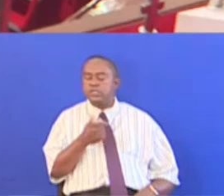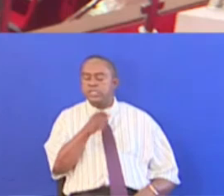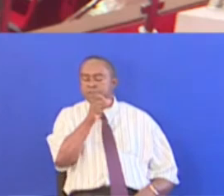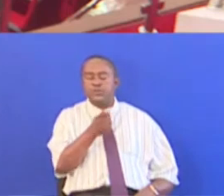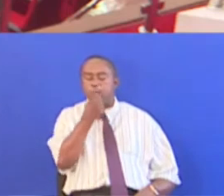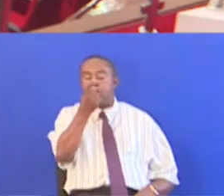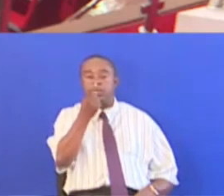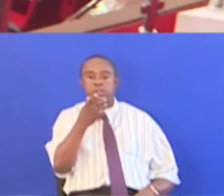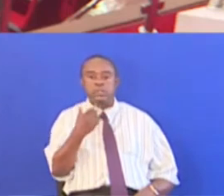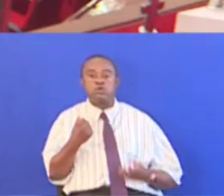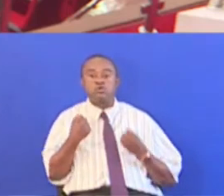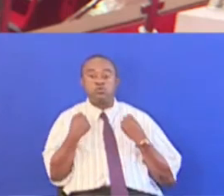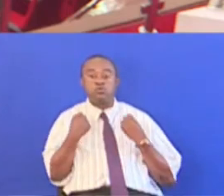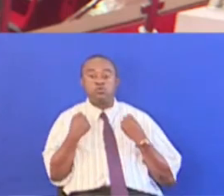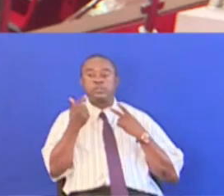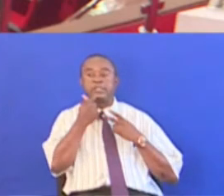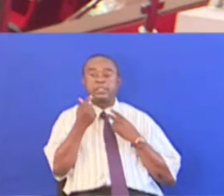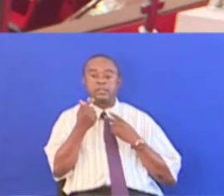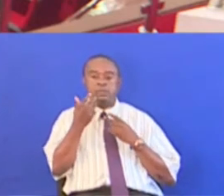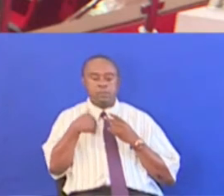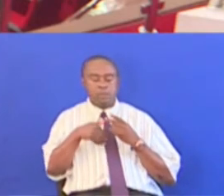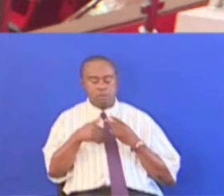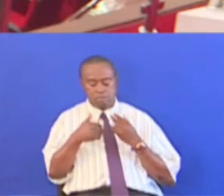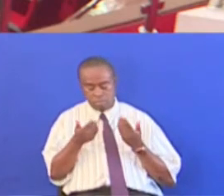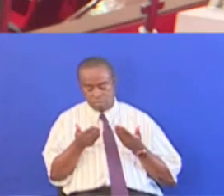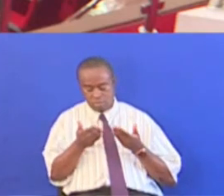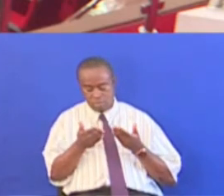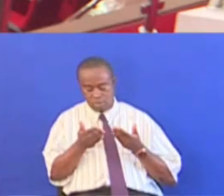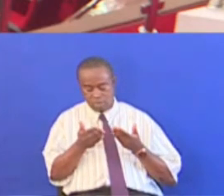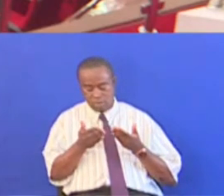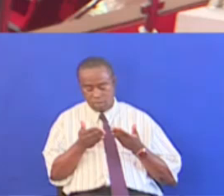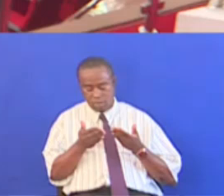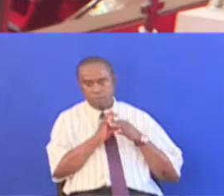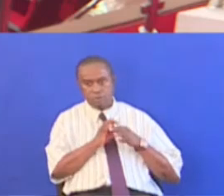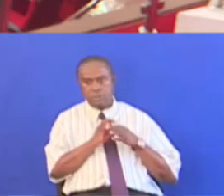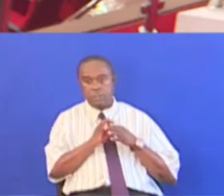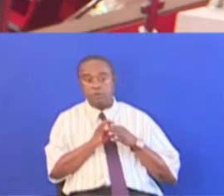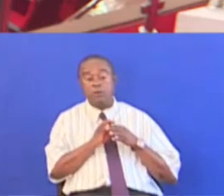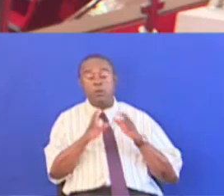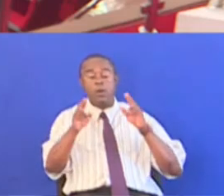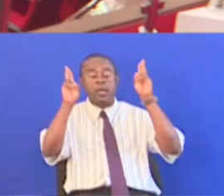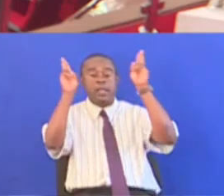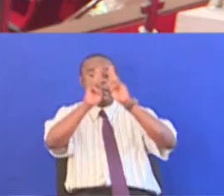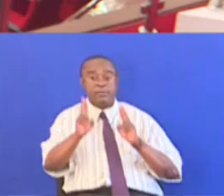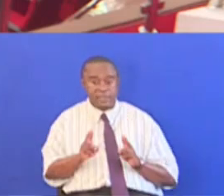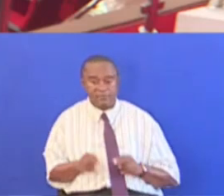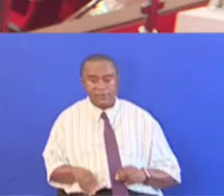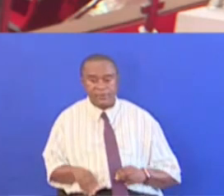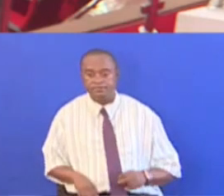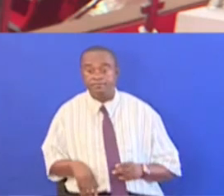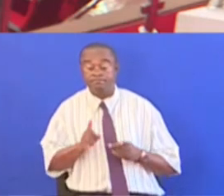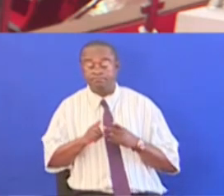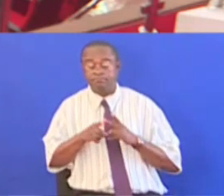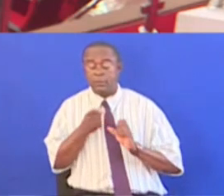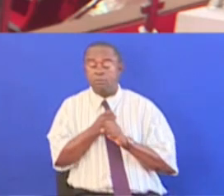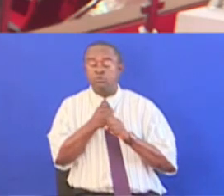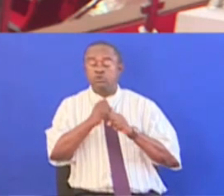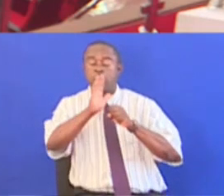kuimarisha sauti ya Tanzania katika medani ya uhusiano wa kikanda na kimataifa, na pia kwa msukumo